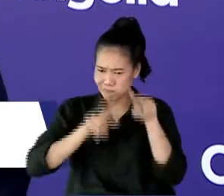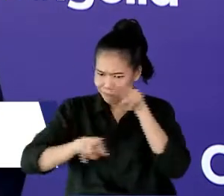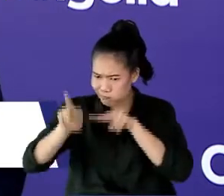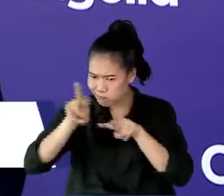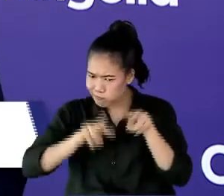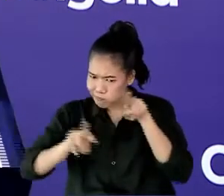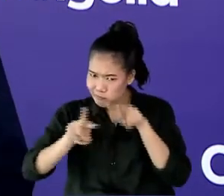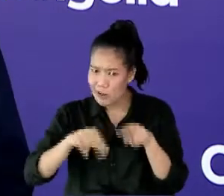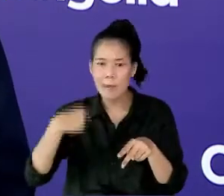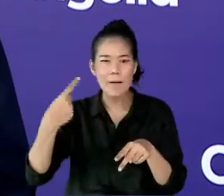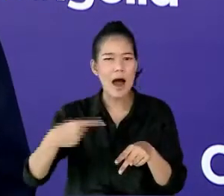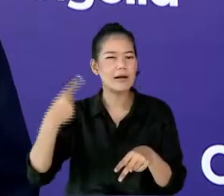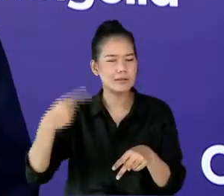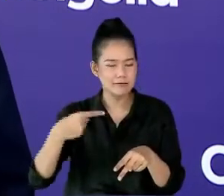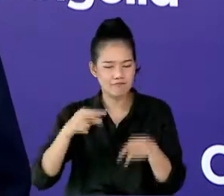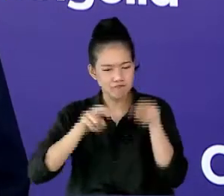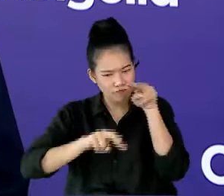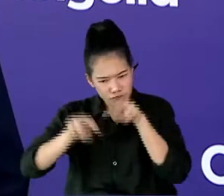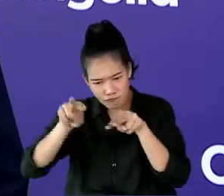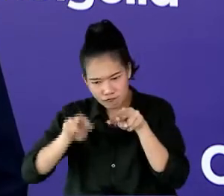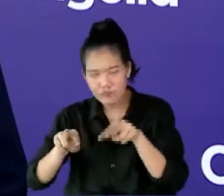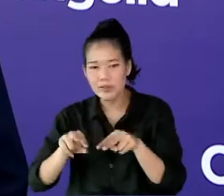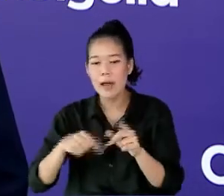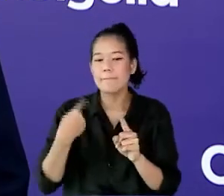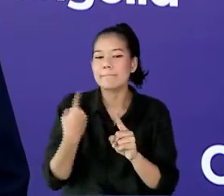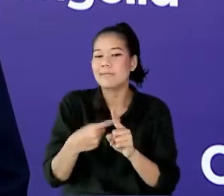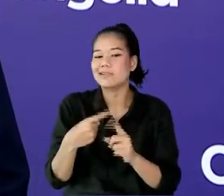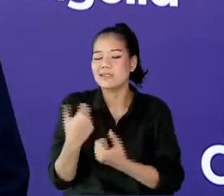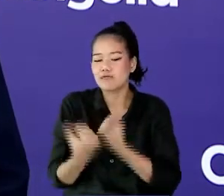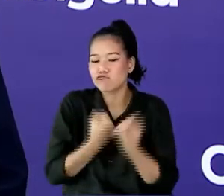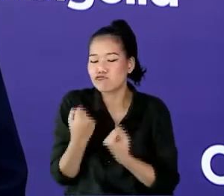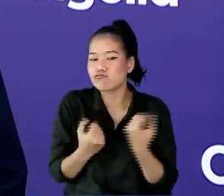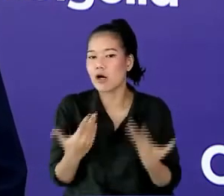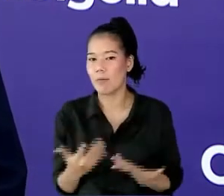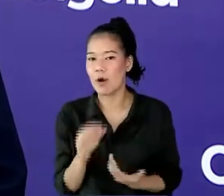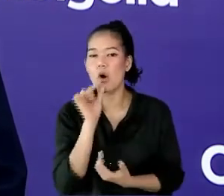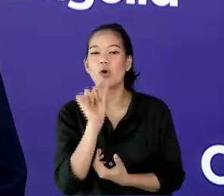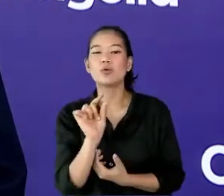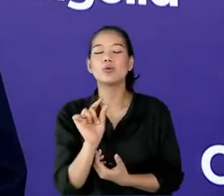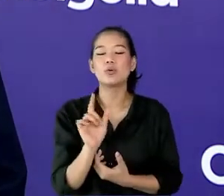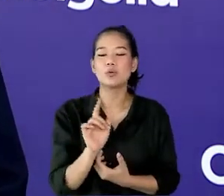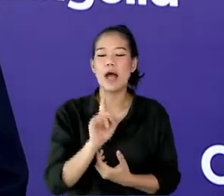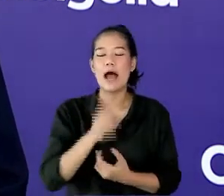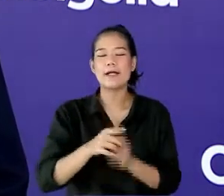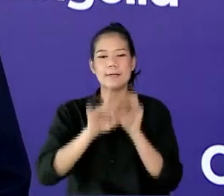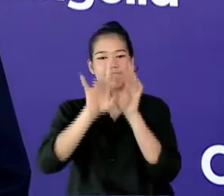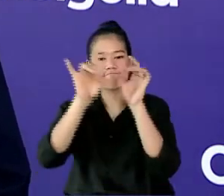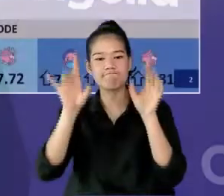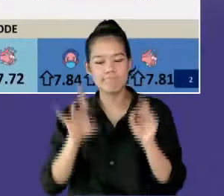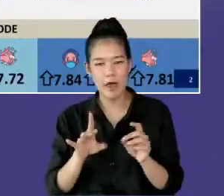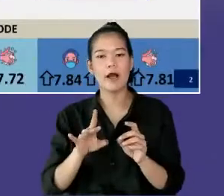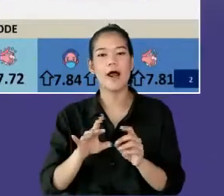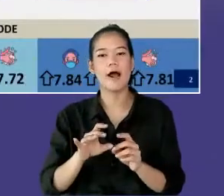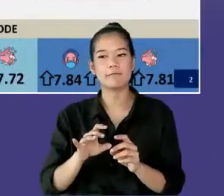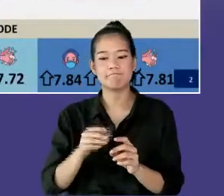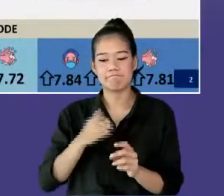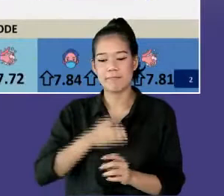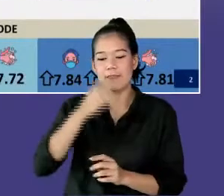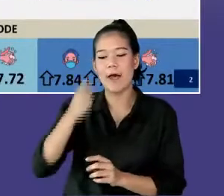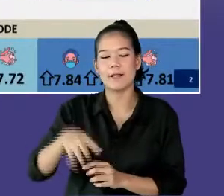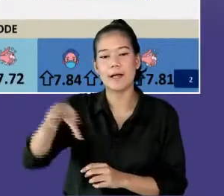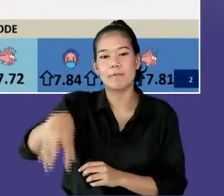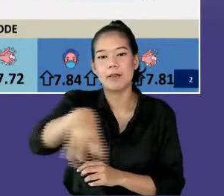dari hari ke hari dan kami juga berupaya untuk melakukan berbagai upaya di